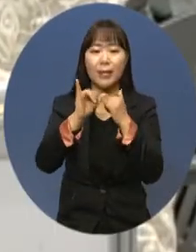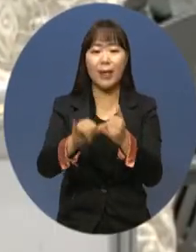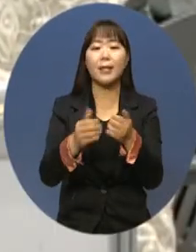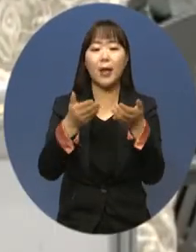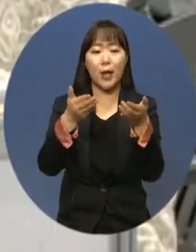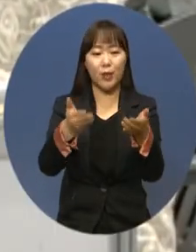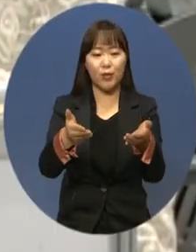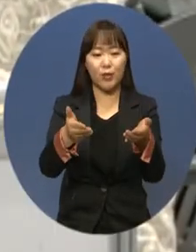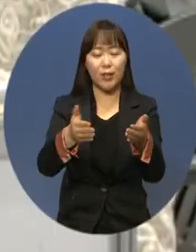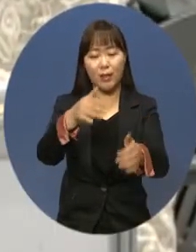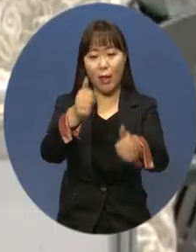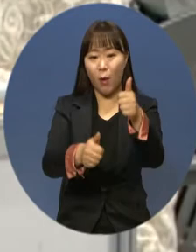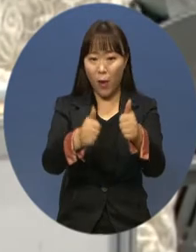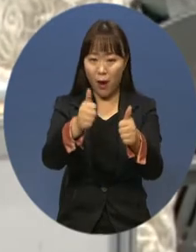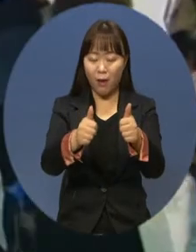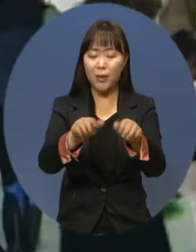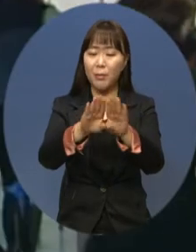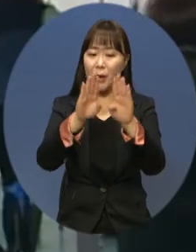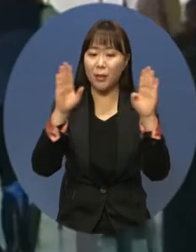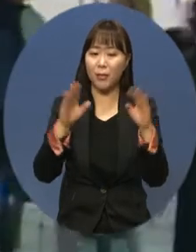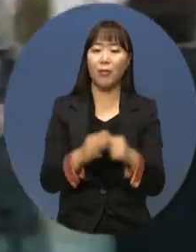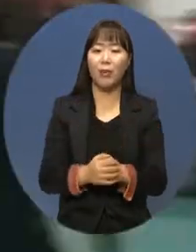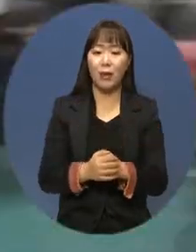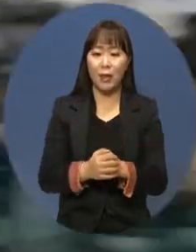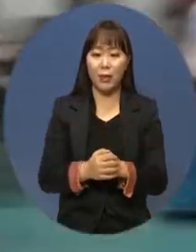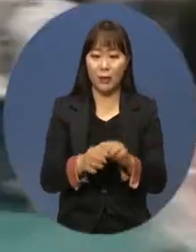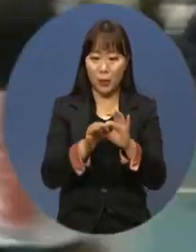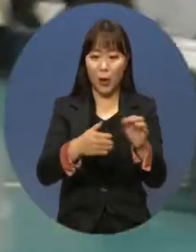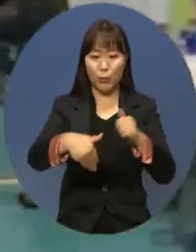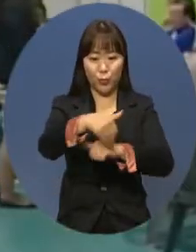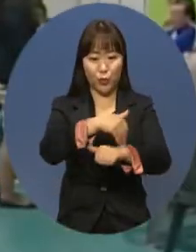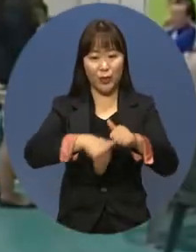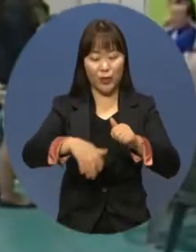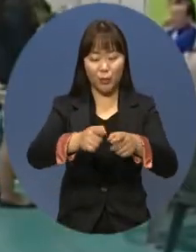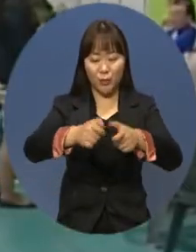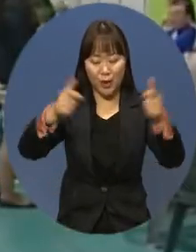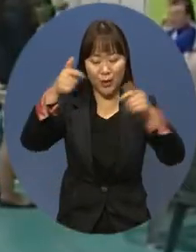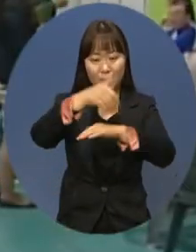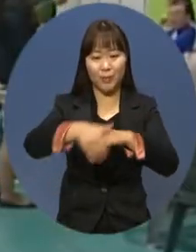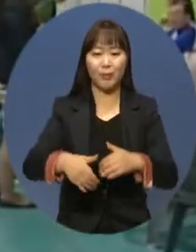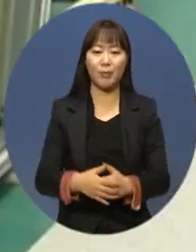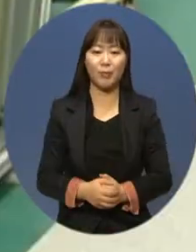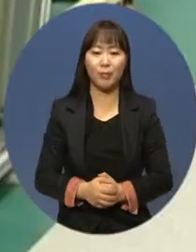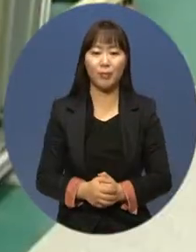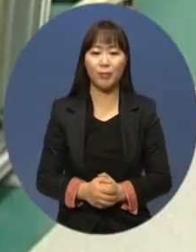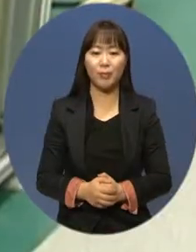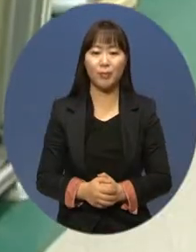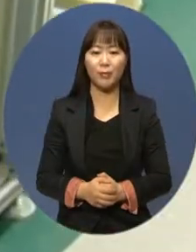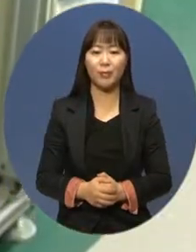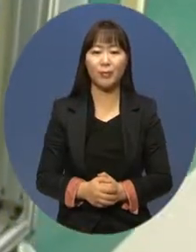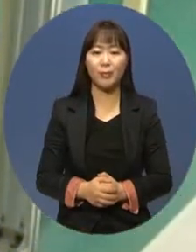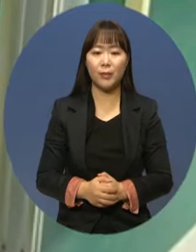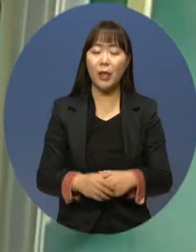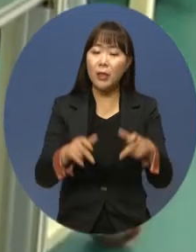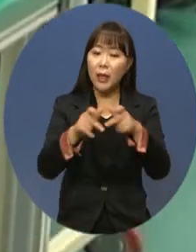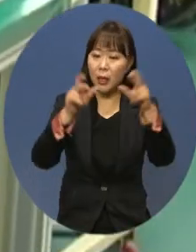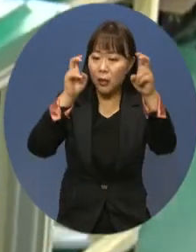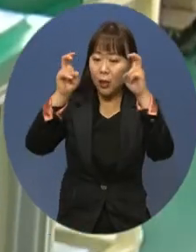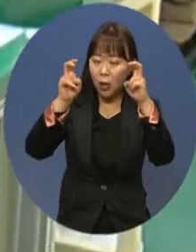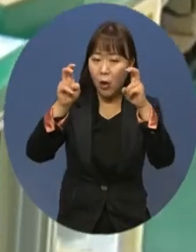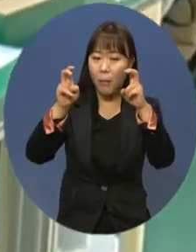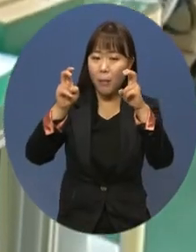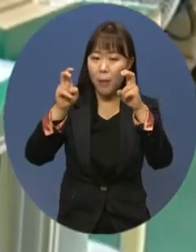창업아이템 경진대회 를 개최해 창업 분위기를 확산시킬 예정입니다 장애인 기업의